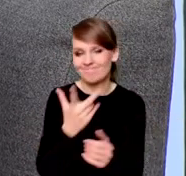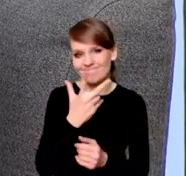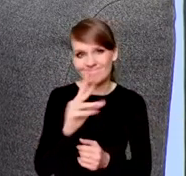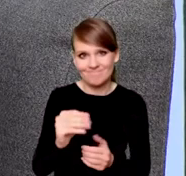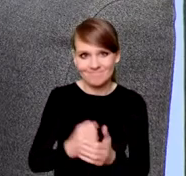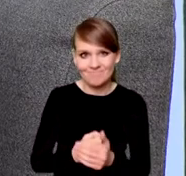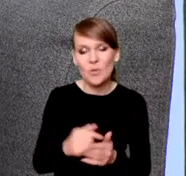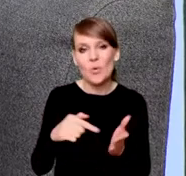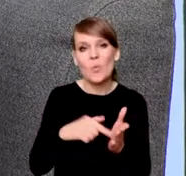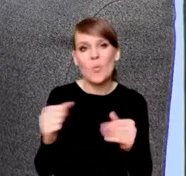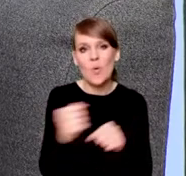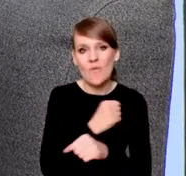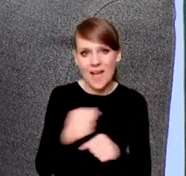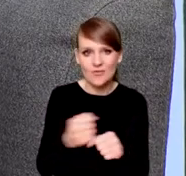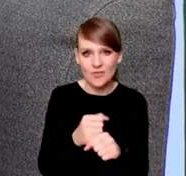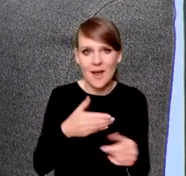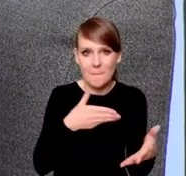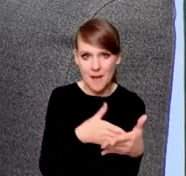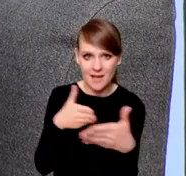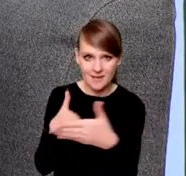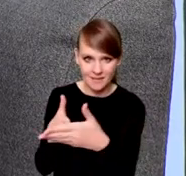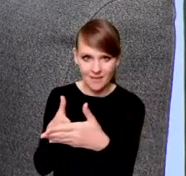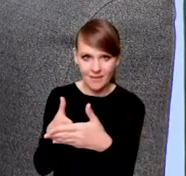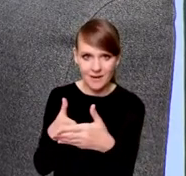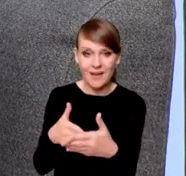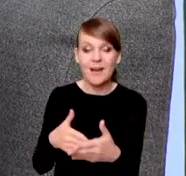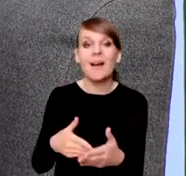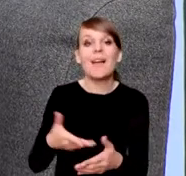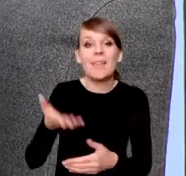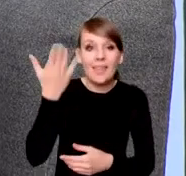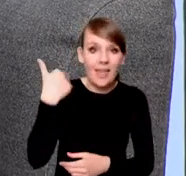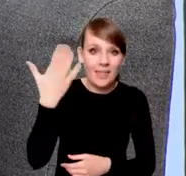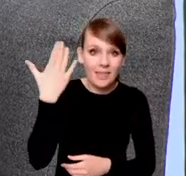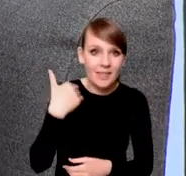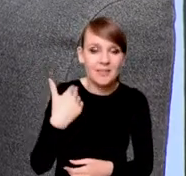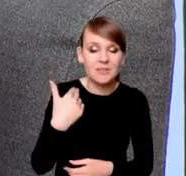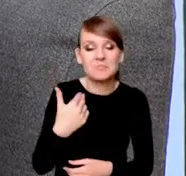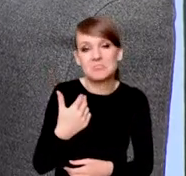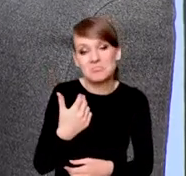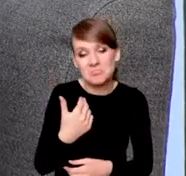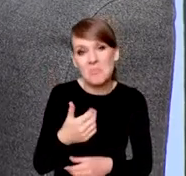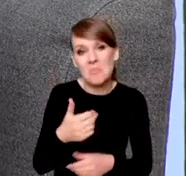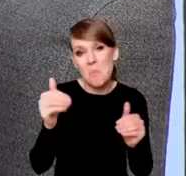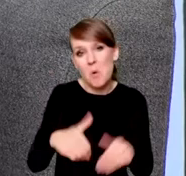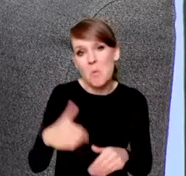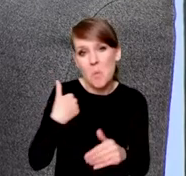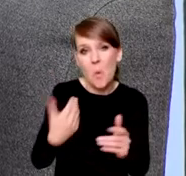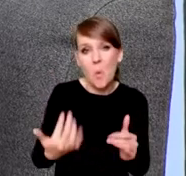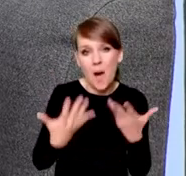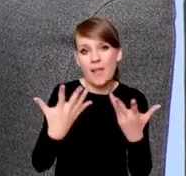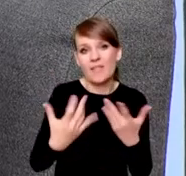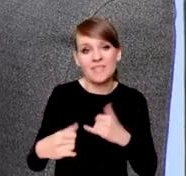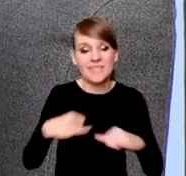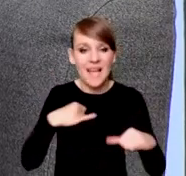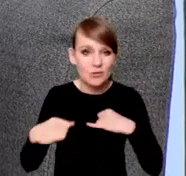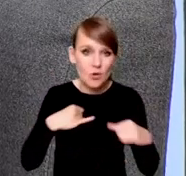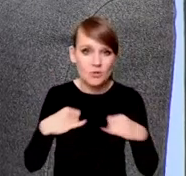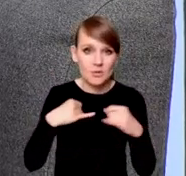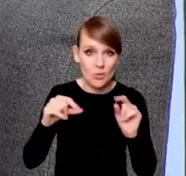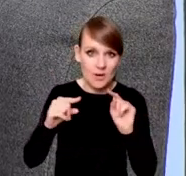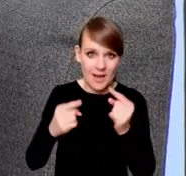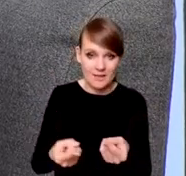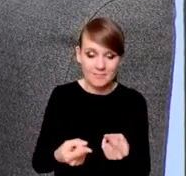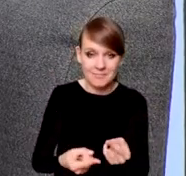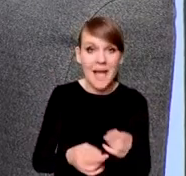bariera, która ułatwiała kiedyś pewnie zarządzanie organizacjami, a